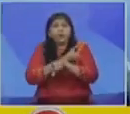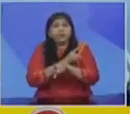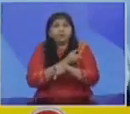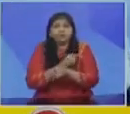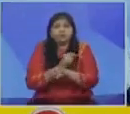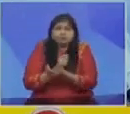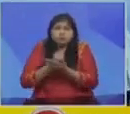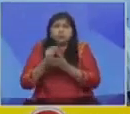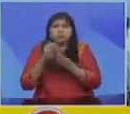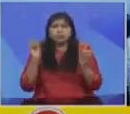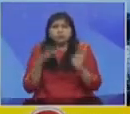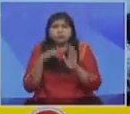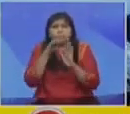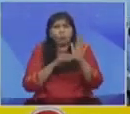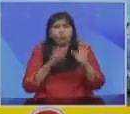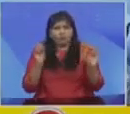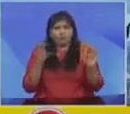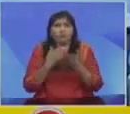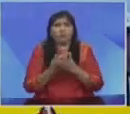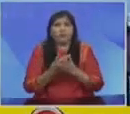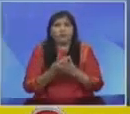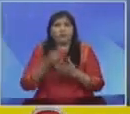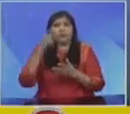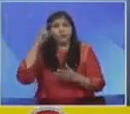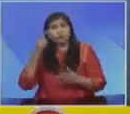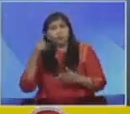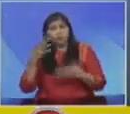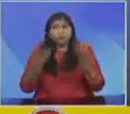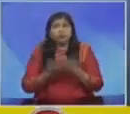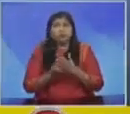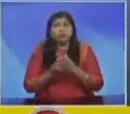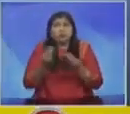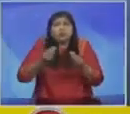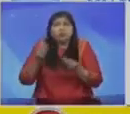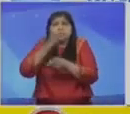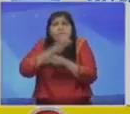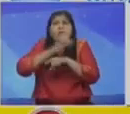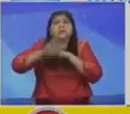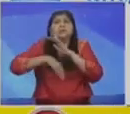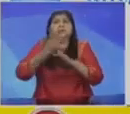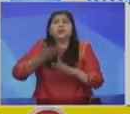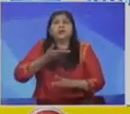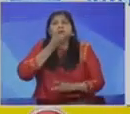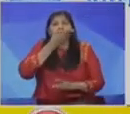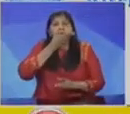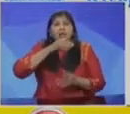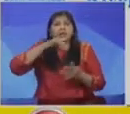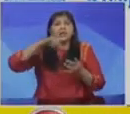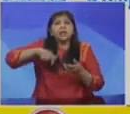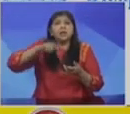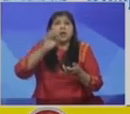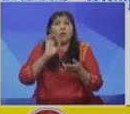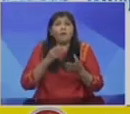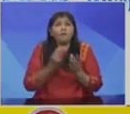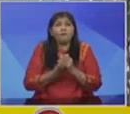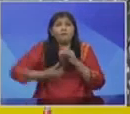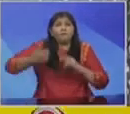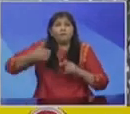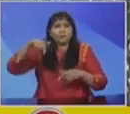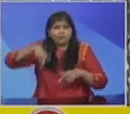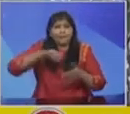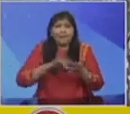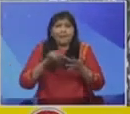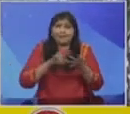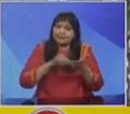कर सकते हैं? इसी सोच के साथ अब से कुछ दिन बाद जल शक्ति मंत्रालय द्वारा भी